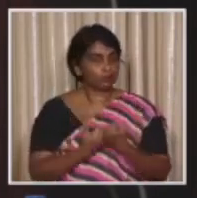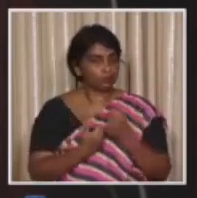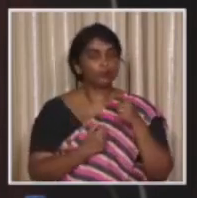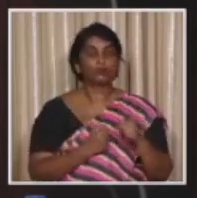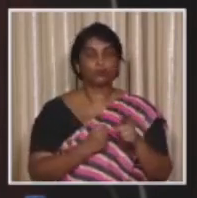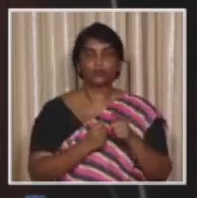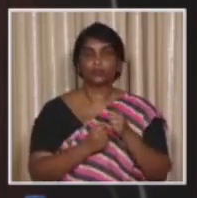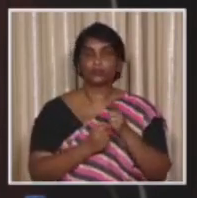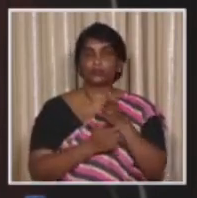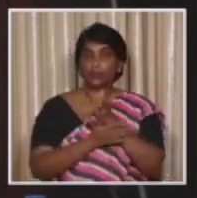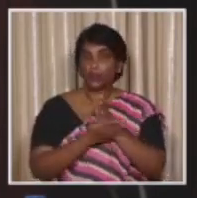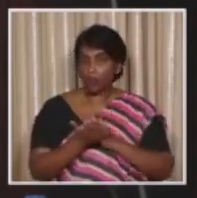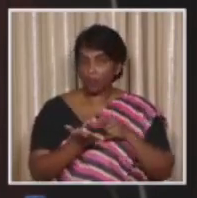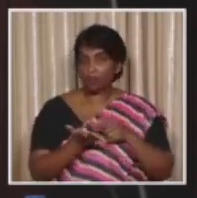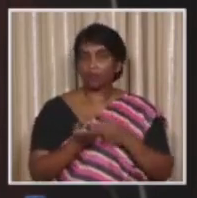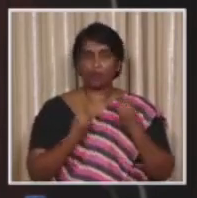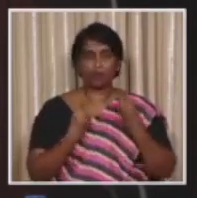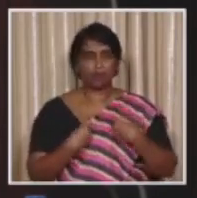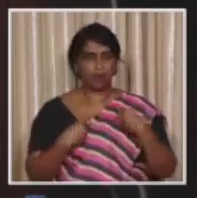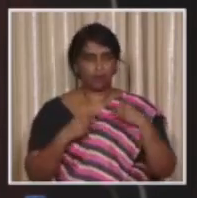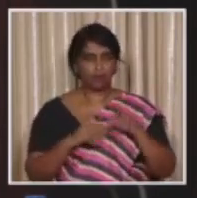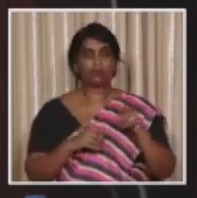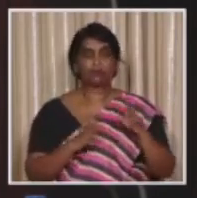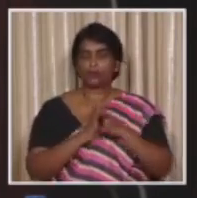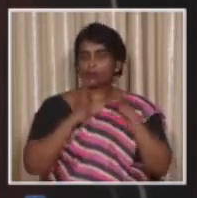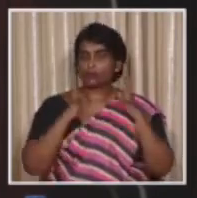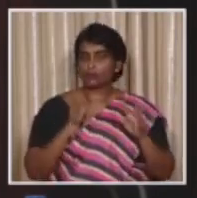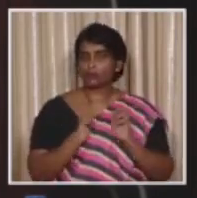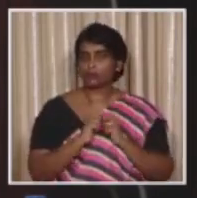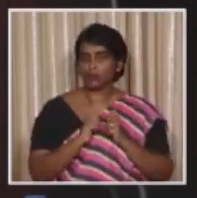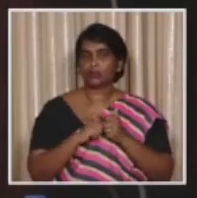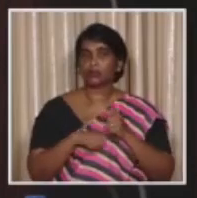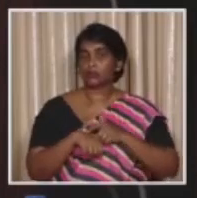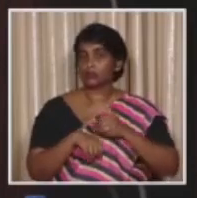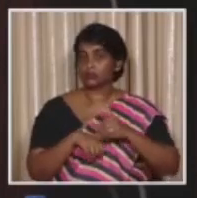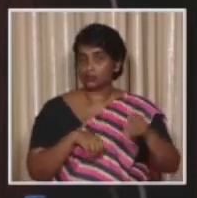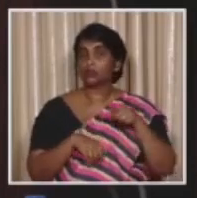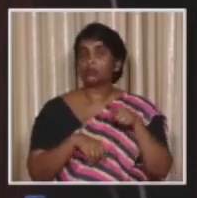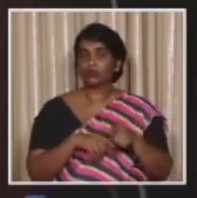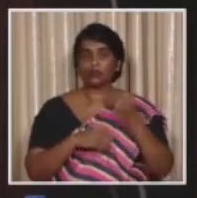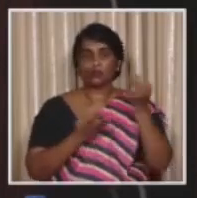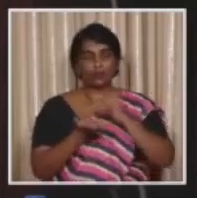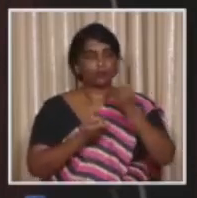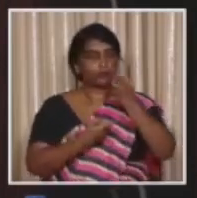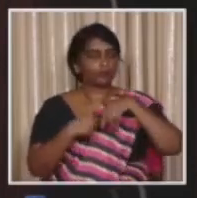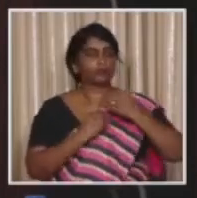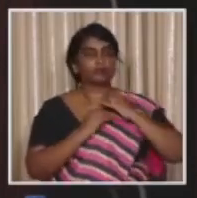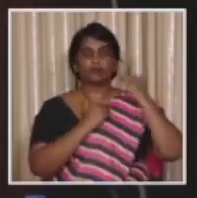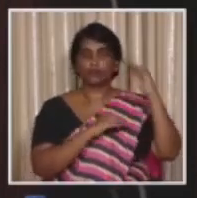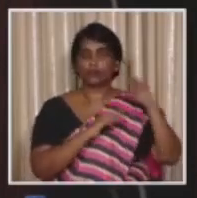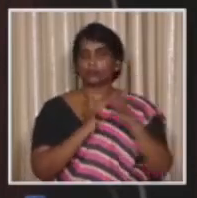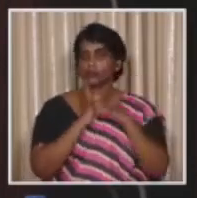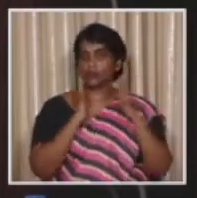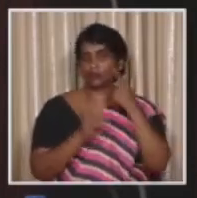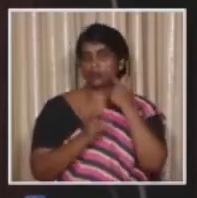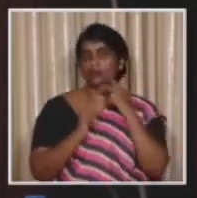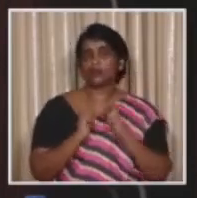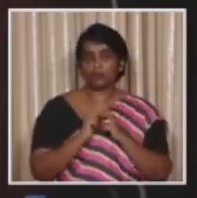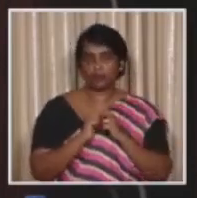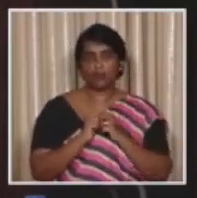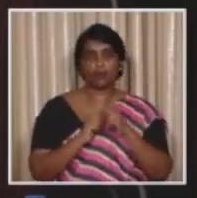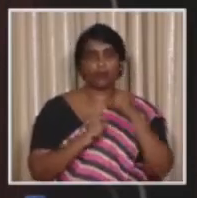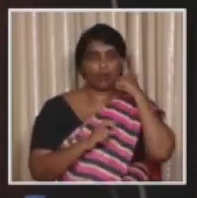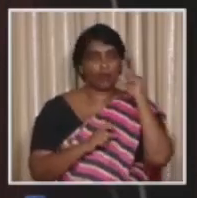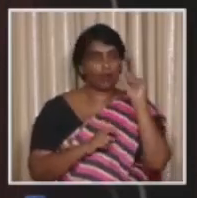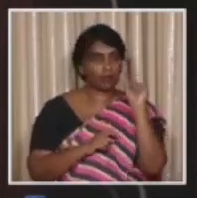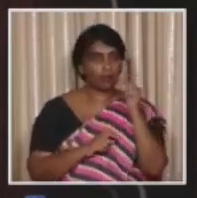ඒ භාගය කොටස අහිමි වෙමින් තියෙනවා බරපතල ඉදිරියේ මේ කාල සීමාව තුළ ඒ ප්‍රති අපනයන ක්‍රියාවලිය තුළ බරපතල ඛේද වාචකයක් එක වශයෙන් ගම්මිරිස්